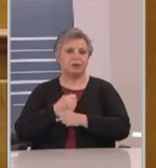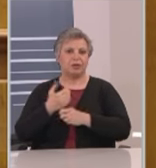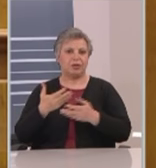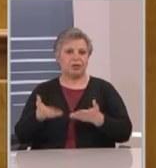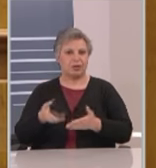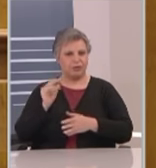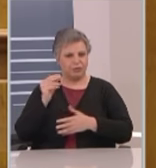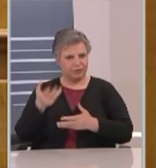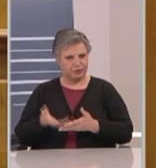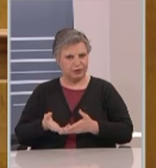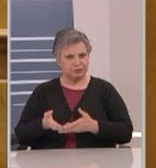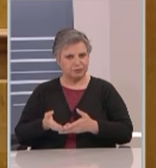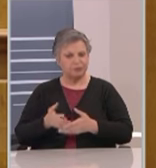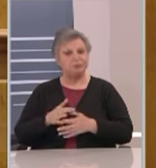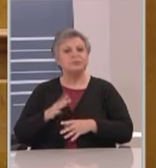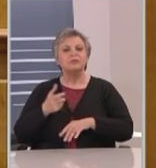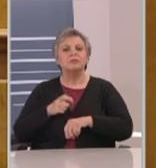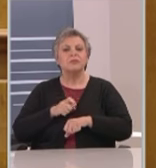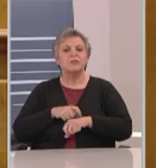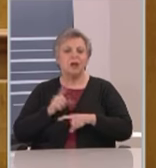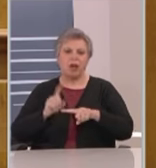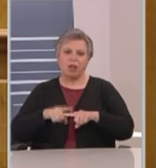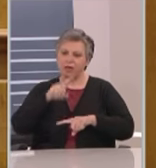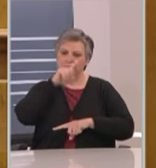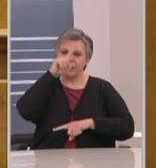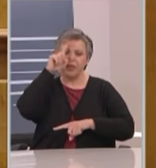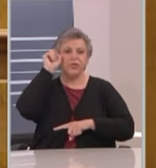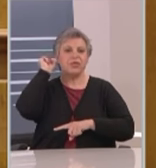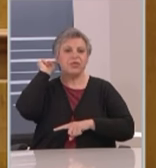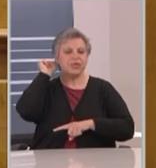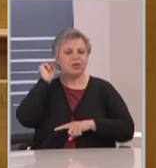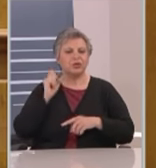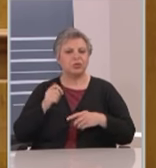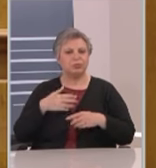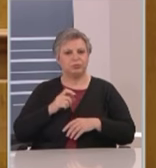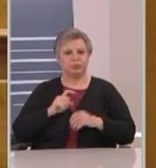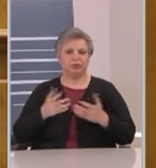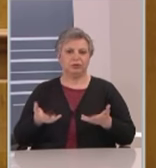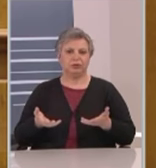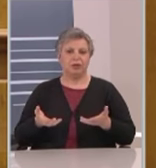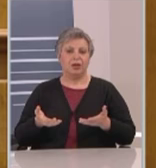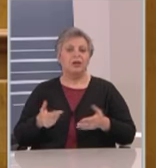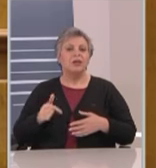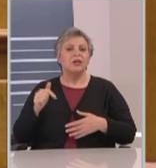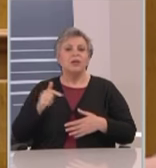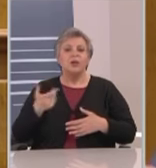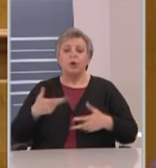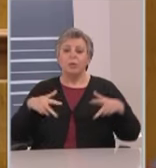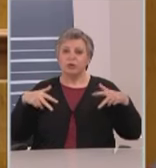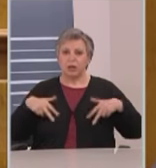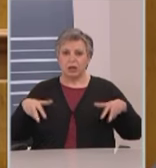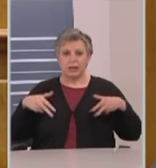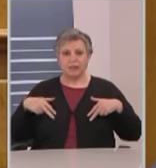μέσα σε εξαιρετικά δύσκολες συνθήκες για τη χώρα, η κυβέρνηση έχει κάνει τα